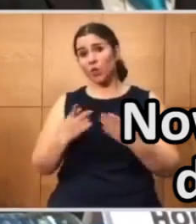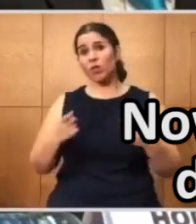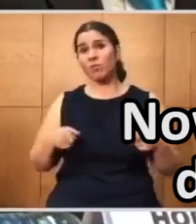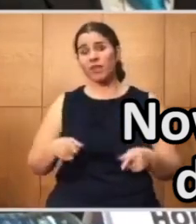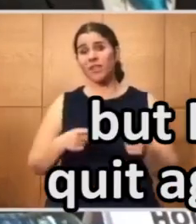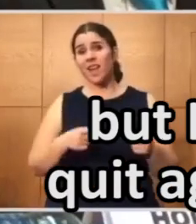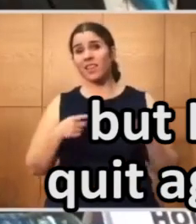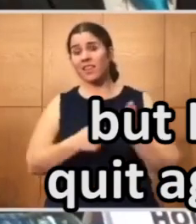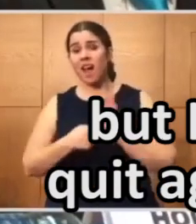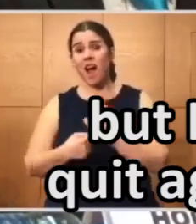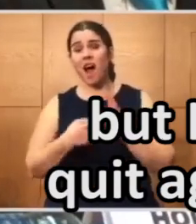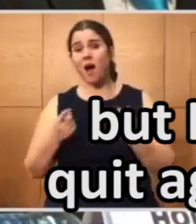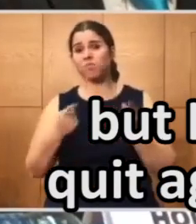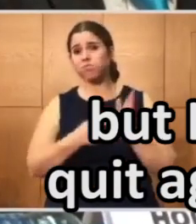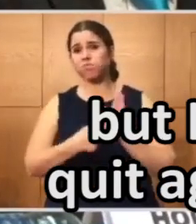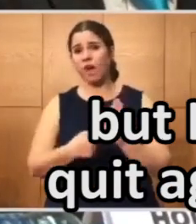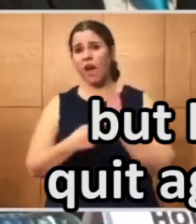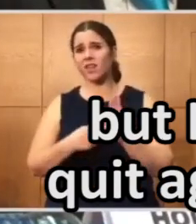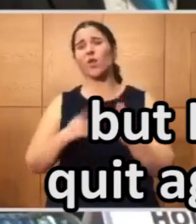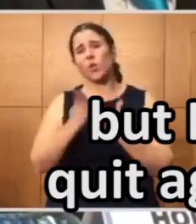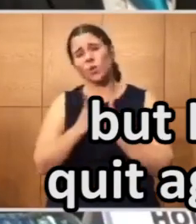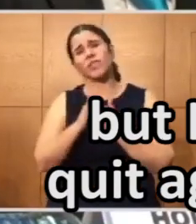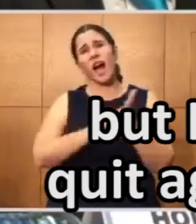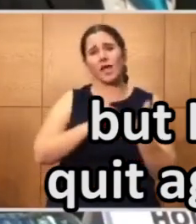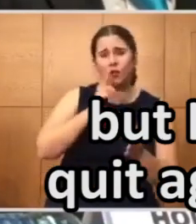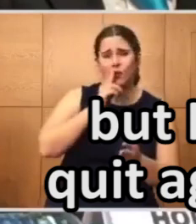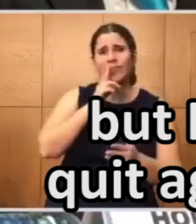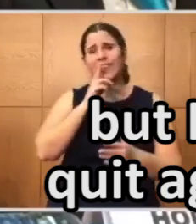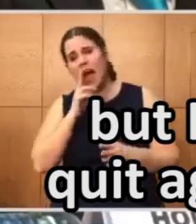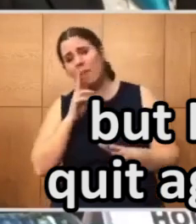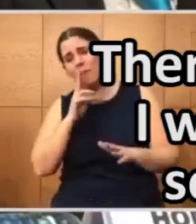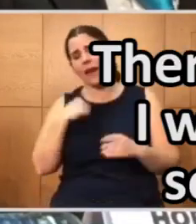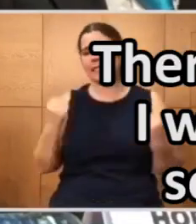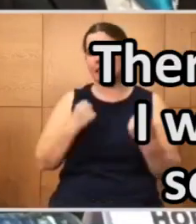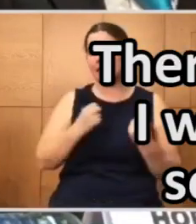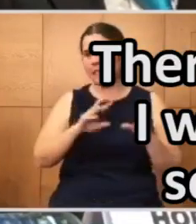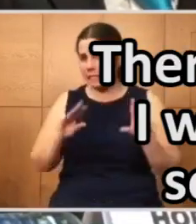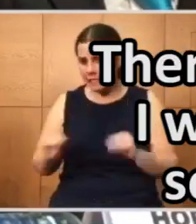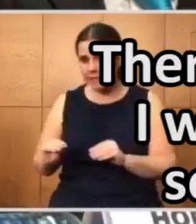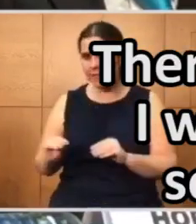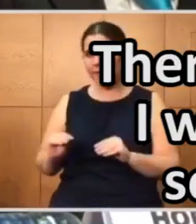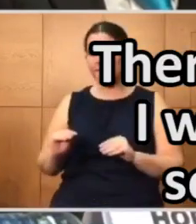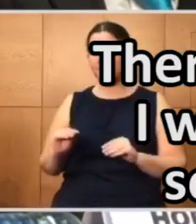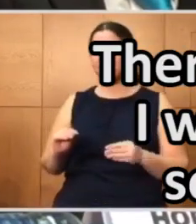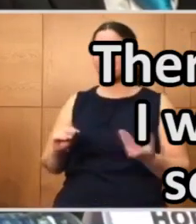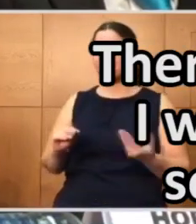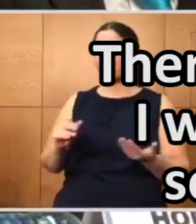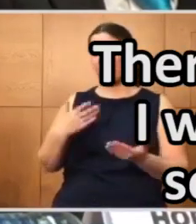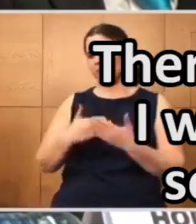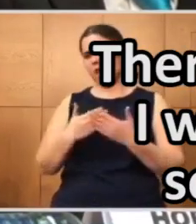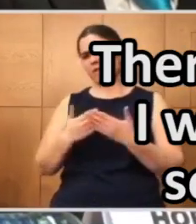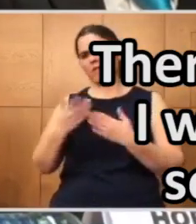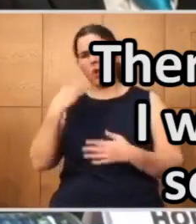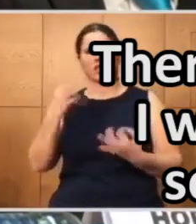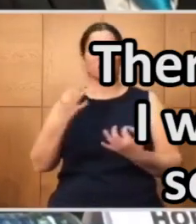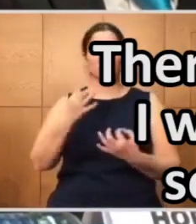ale slíbil jsem sám sobě, protože tu vůli mám, že zase přestanu. Drogy za nás nebyly, já jsem vyzkoušel nějakou